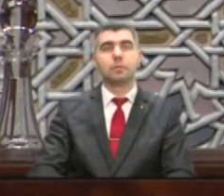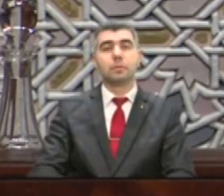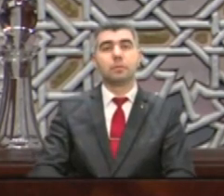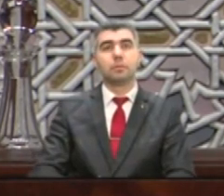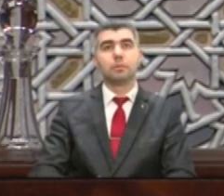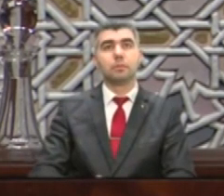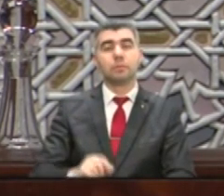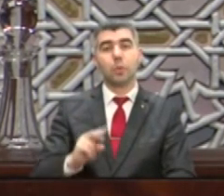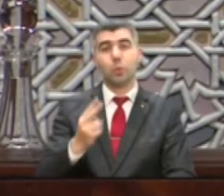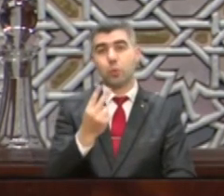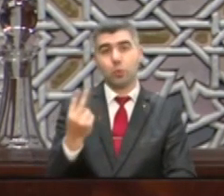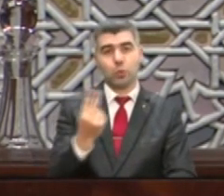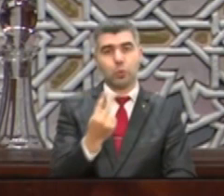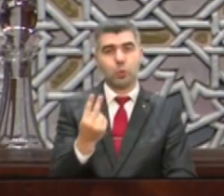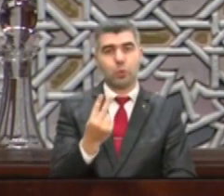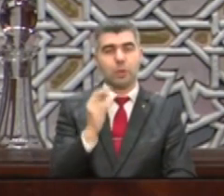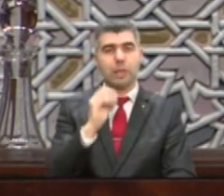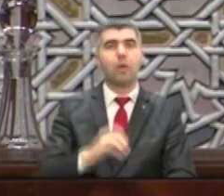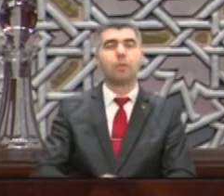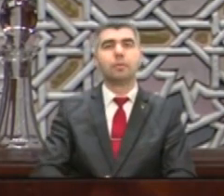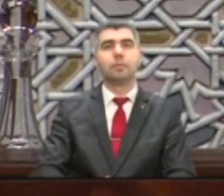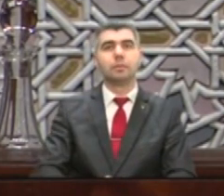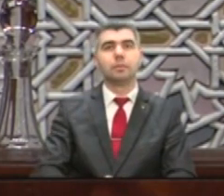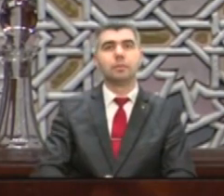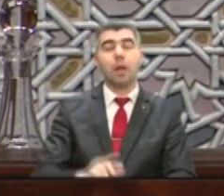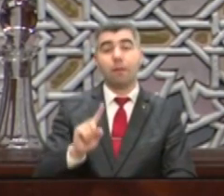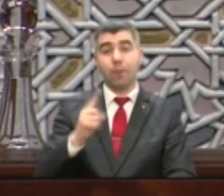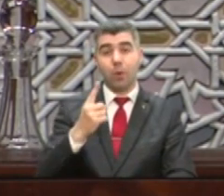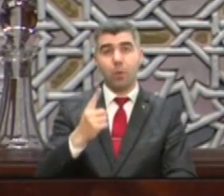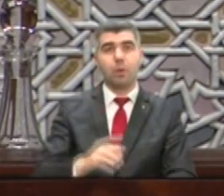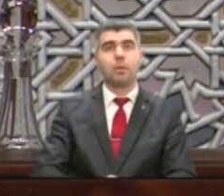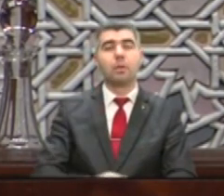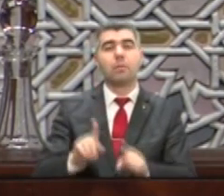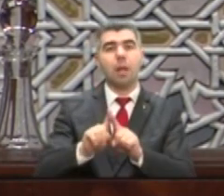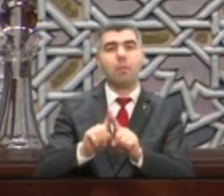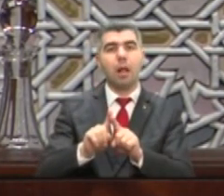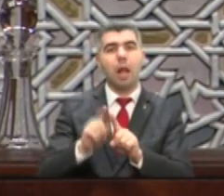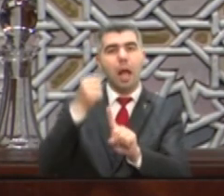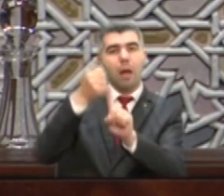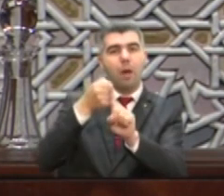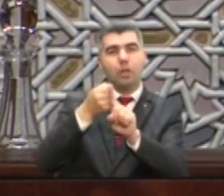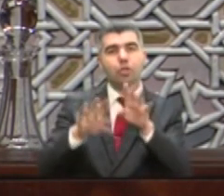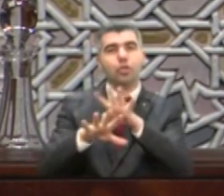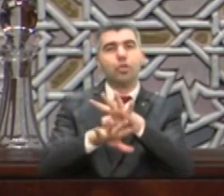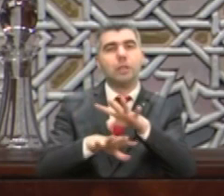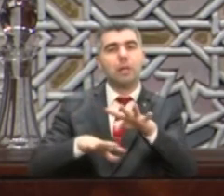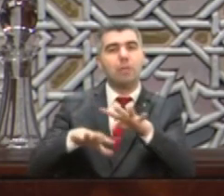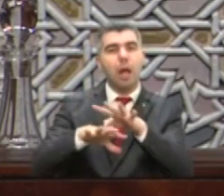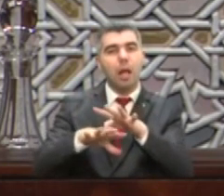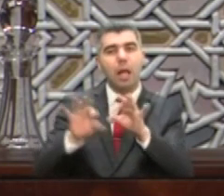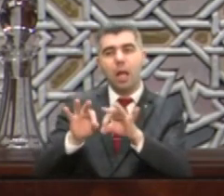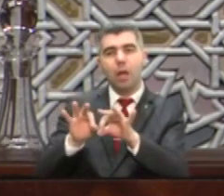يتضمن محورين اثنين، الأول حول موضوع الأوراش الاجتماعية